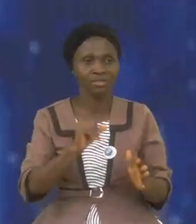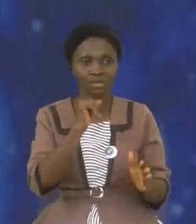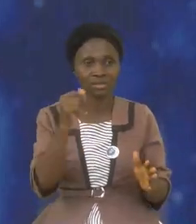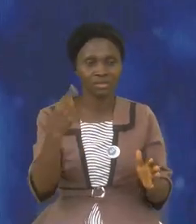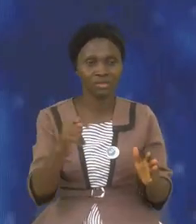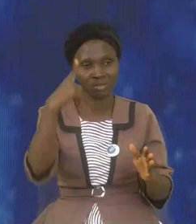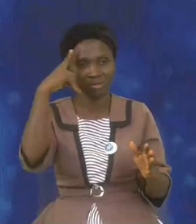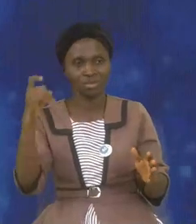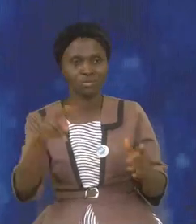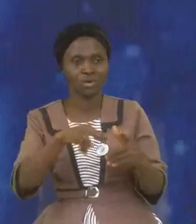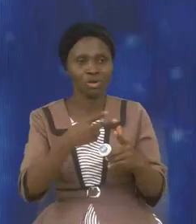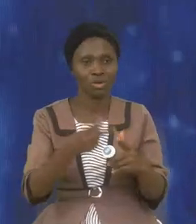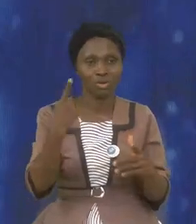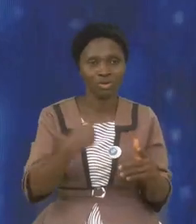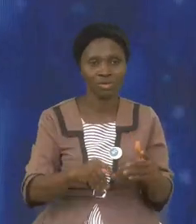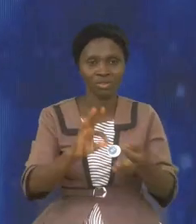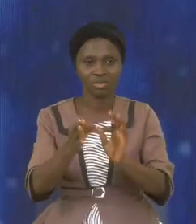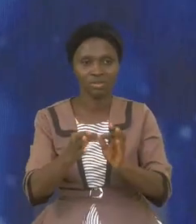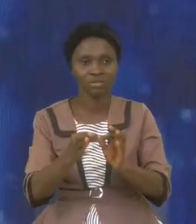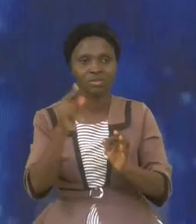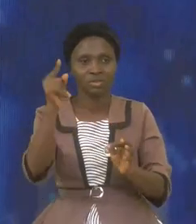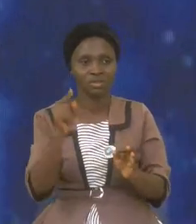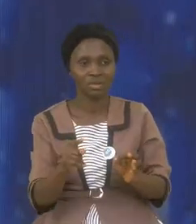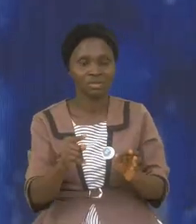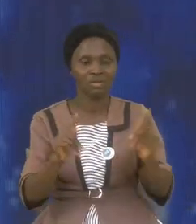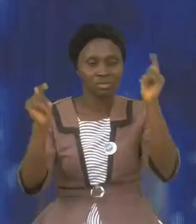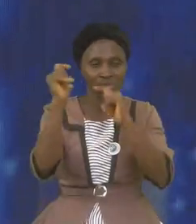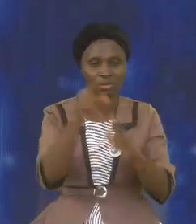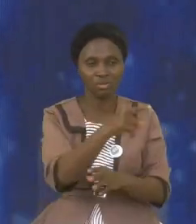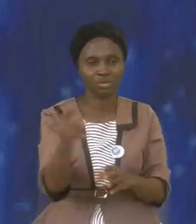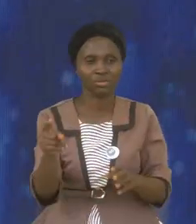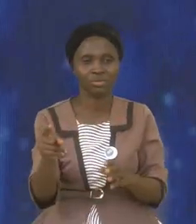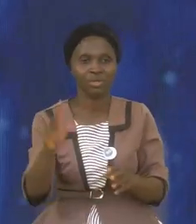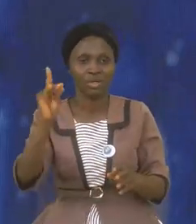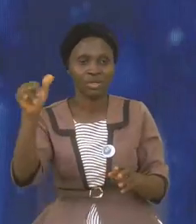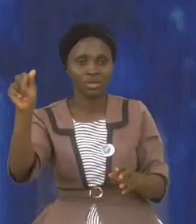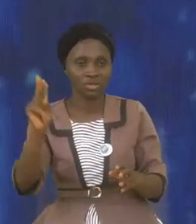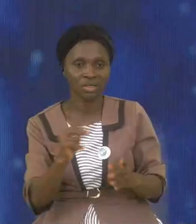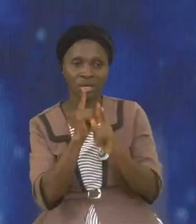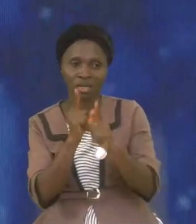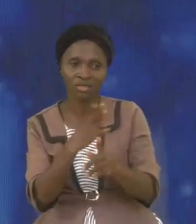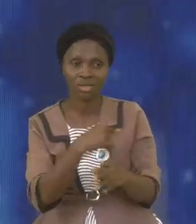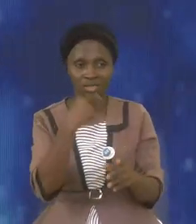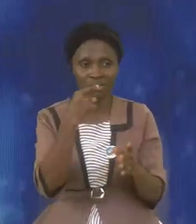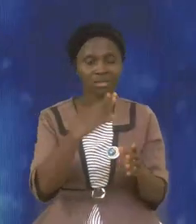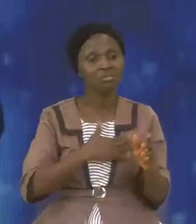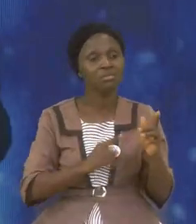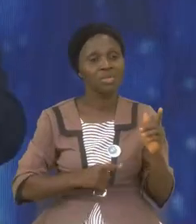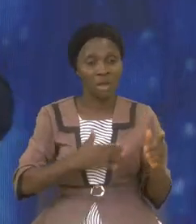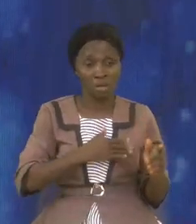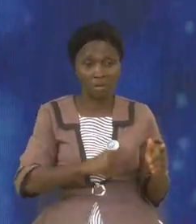le songe et l'explication ne te troublent pas. Et Belshazzar